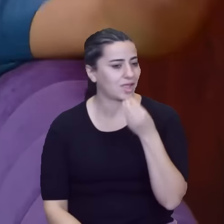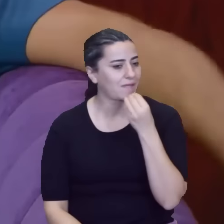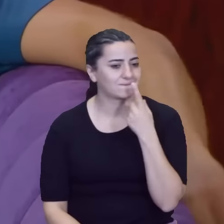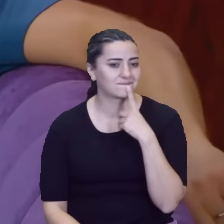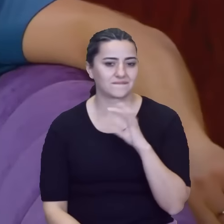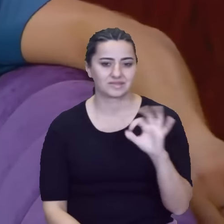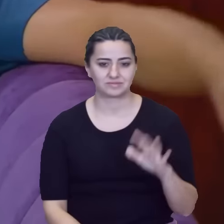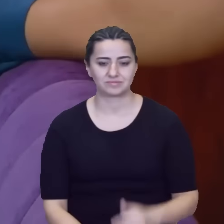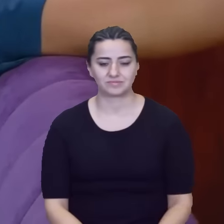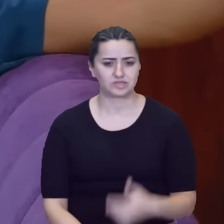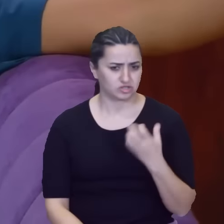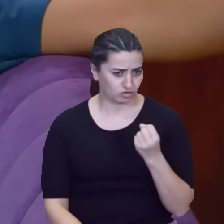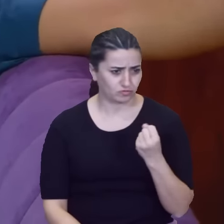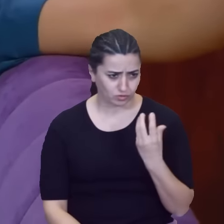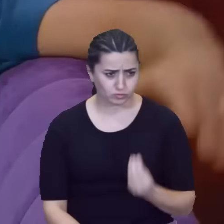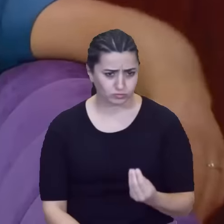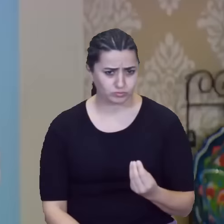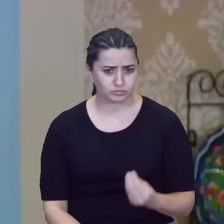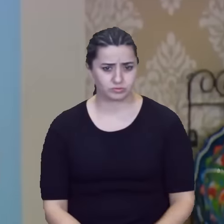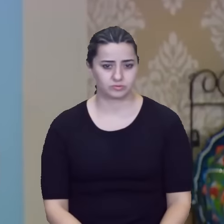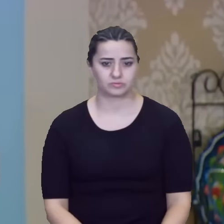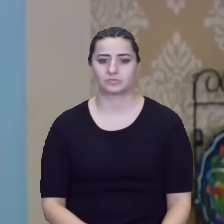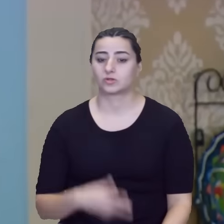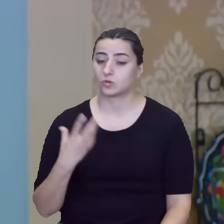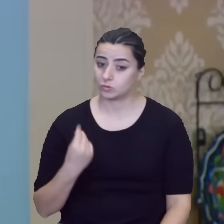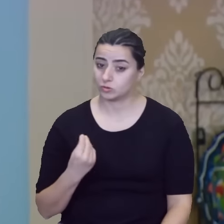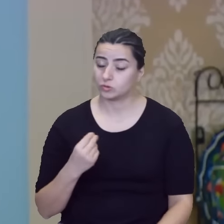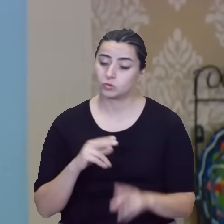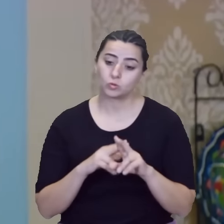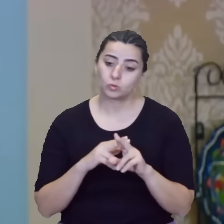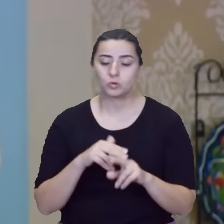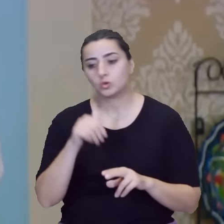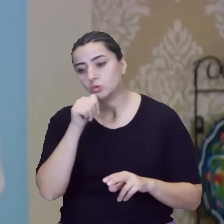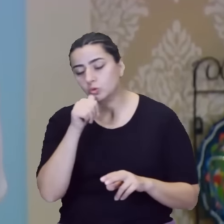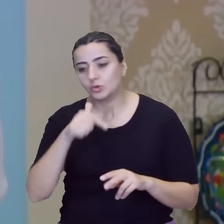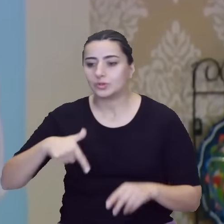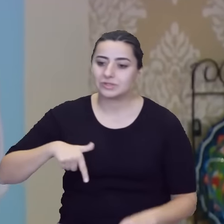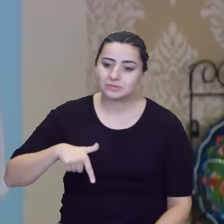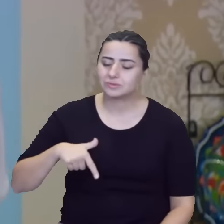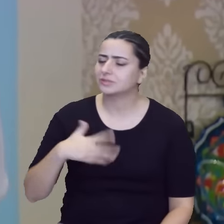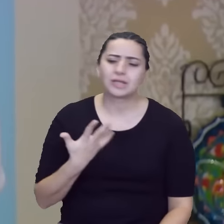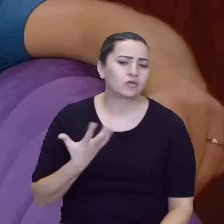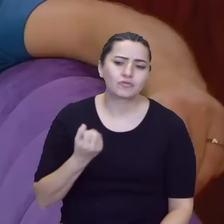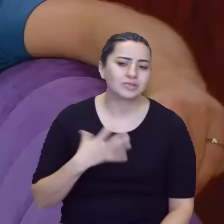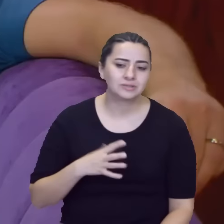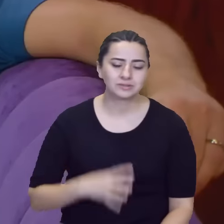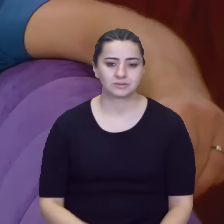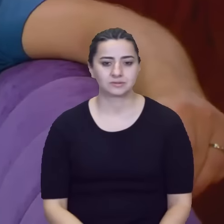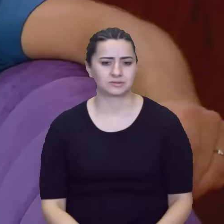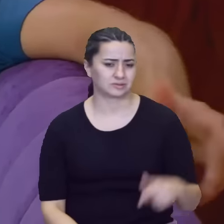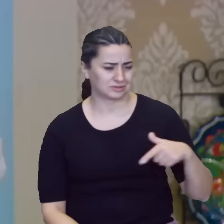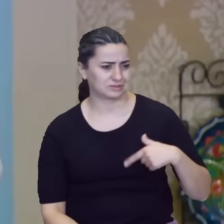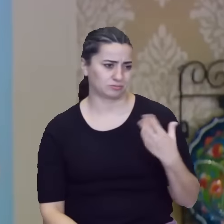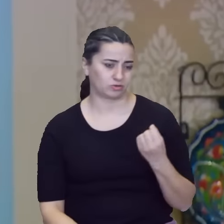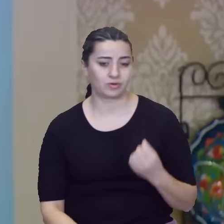de yanında yat. Acaba köfte mümkün olur mu? Yapabilir misin? Tabii. Kuru köfte, sulu köfte, İzmir köftesi. Ne istersin Ahmetciğim?